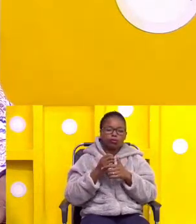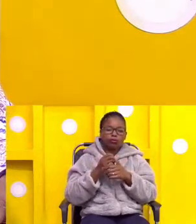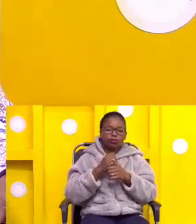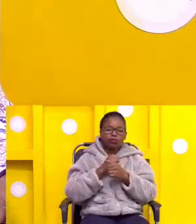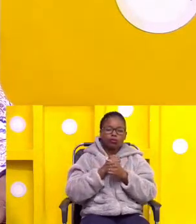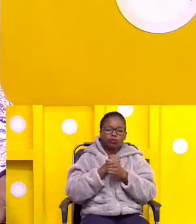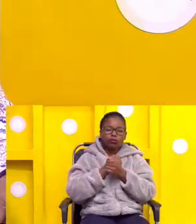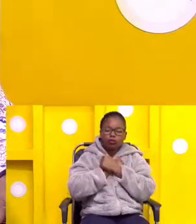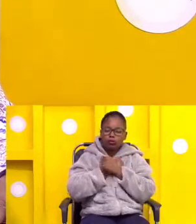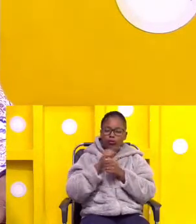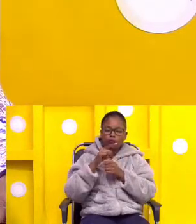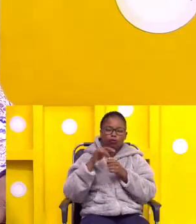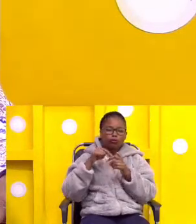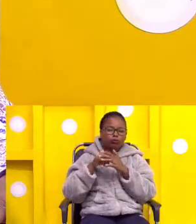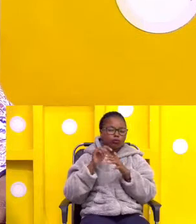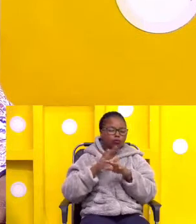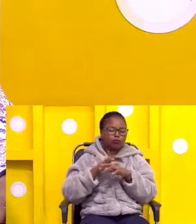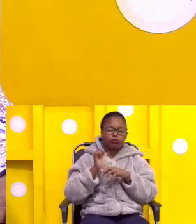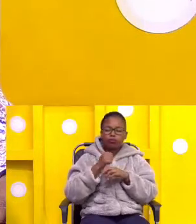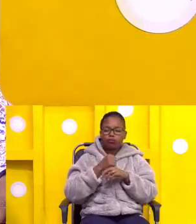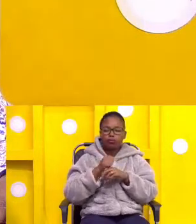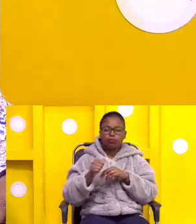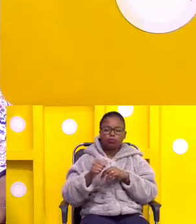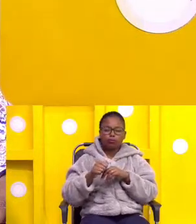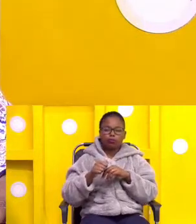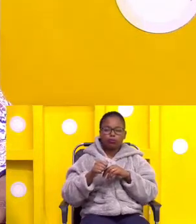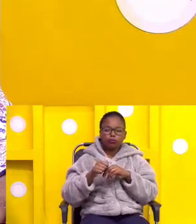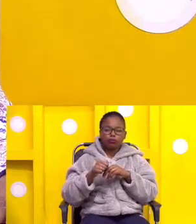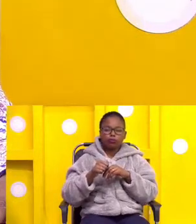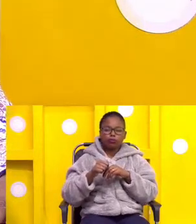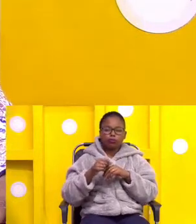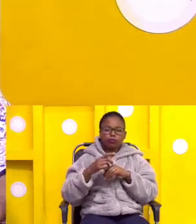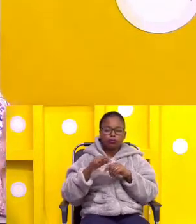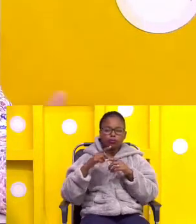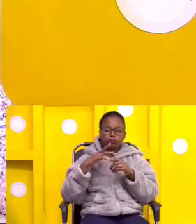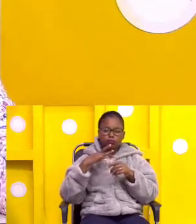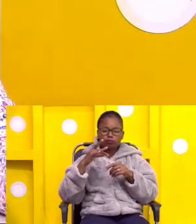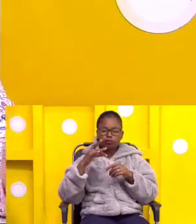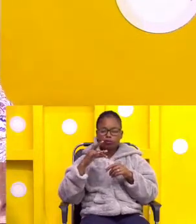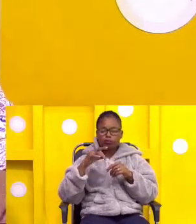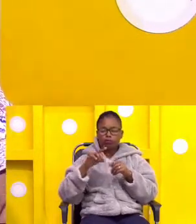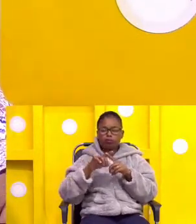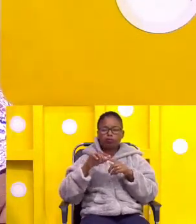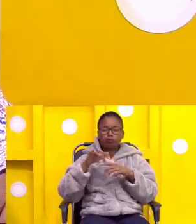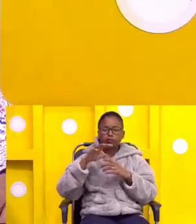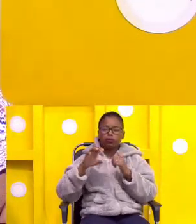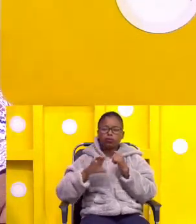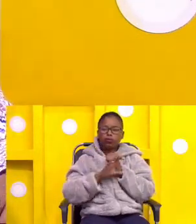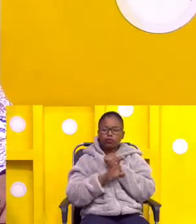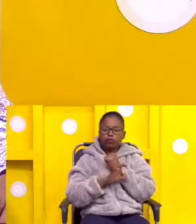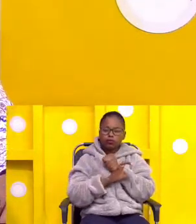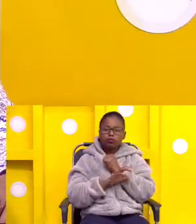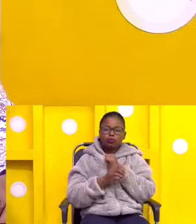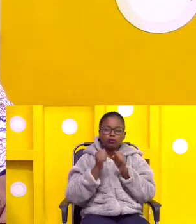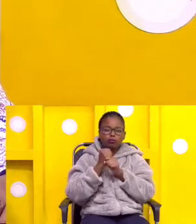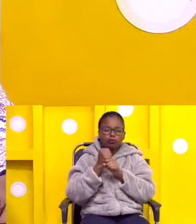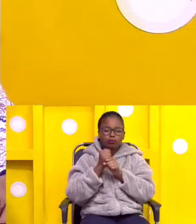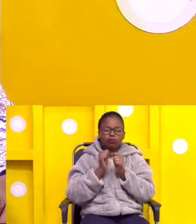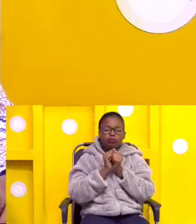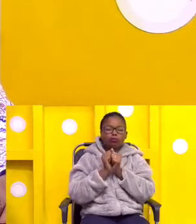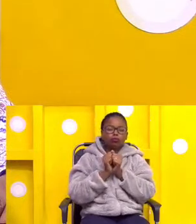wega. Bwana asifiwe sana. Andu a guku thi ni andu a kihumo giaku. Ni andu a bururi. Ni andu aria murutaga wira